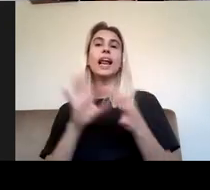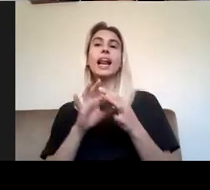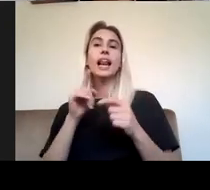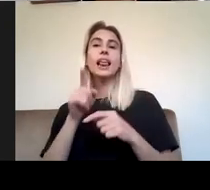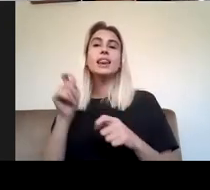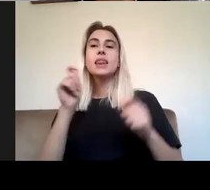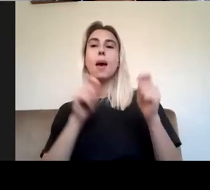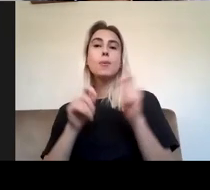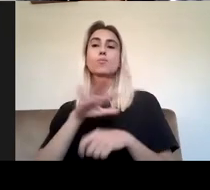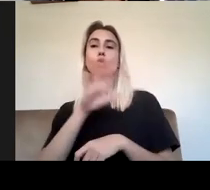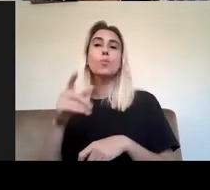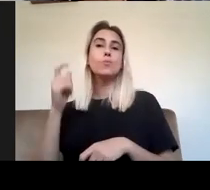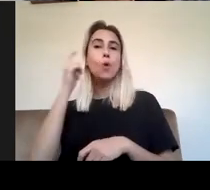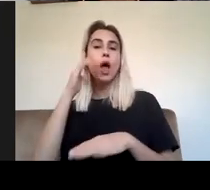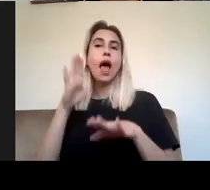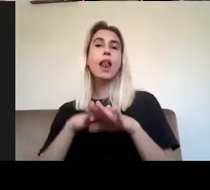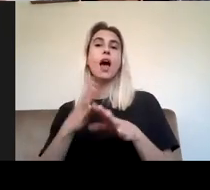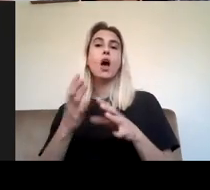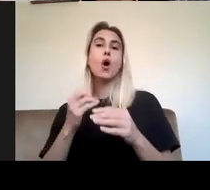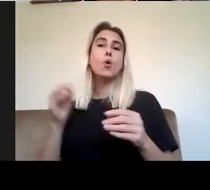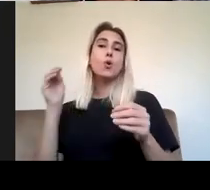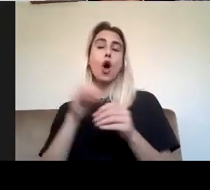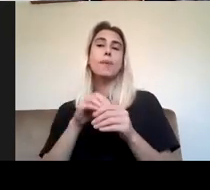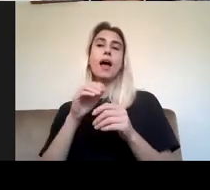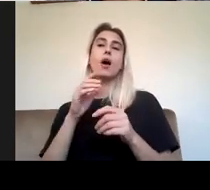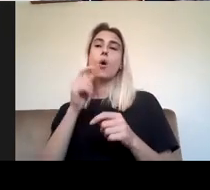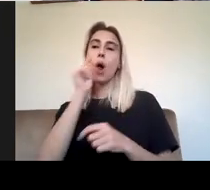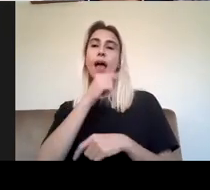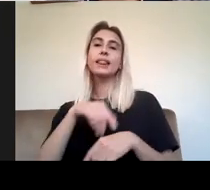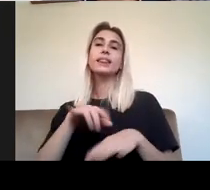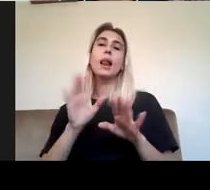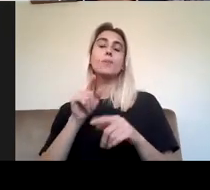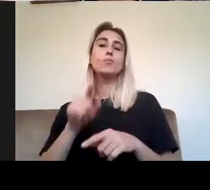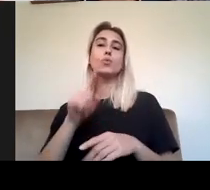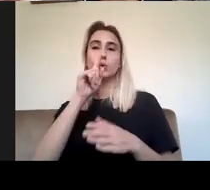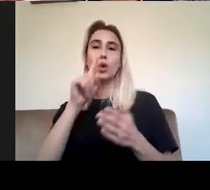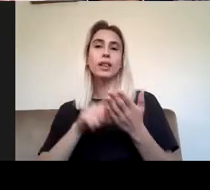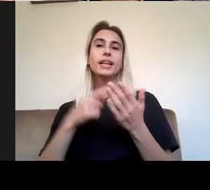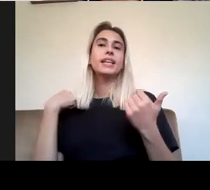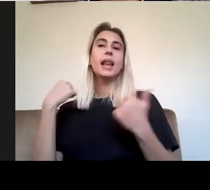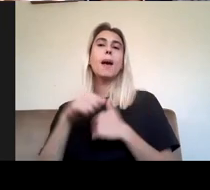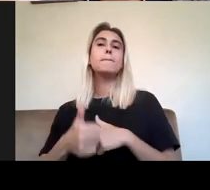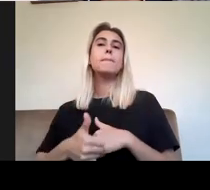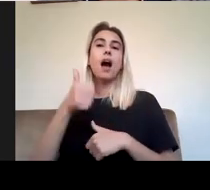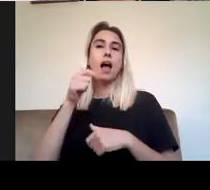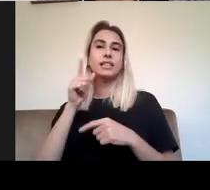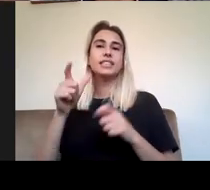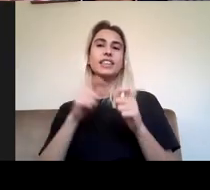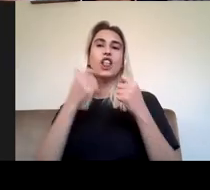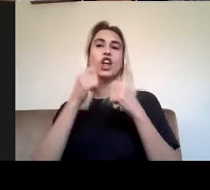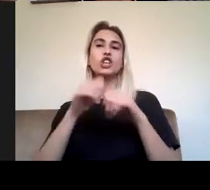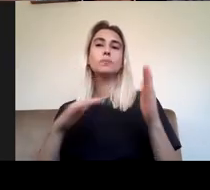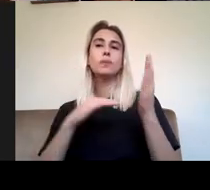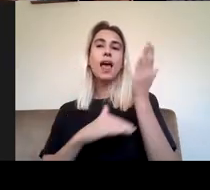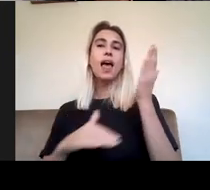bütün boyutlarıyla ele alabilen bir yapı koyabilmek kolay değil. Ama bu noktada yine bakanlığın da strateji belgesinde